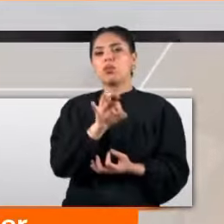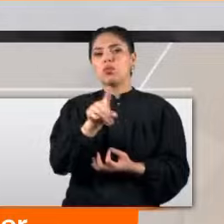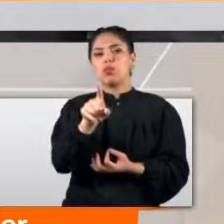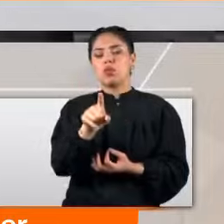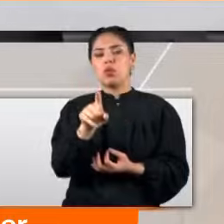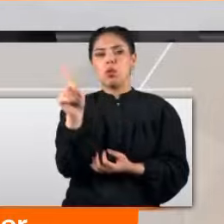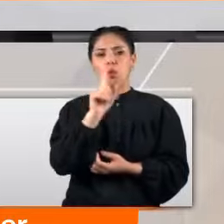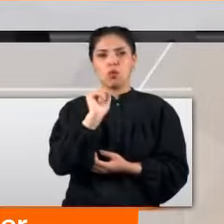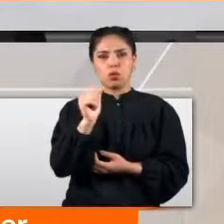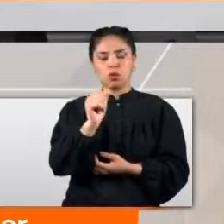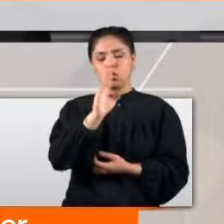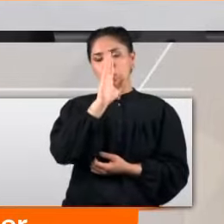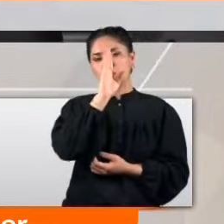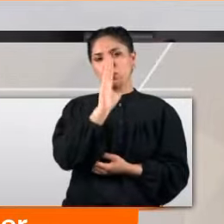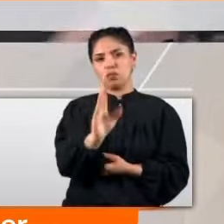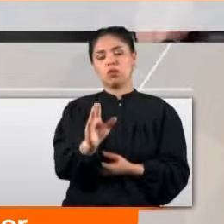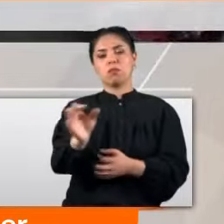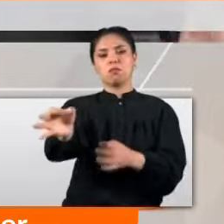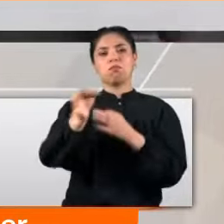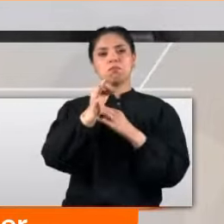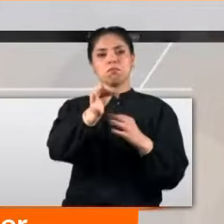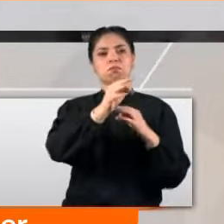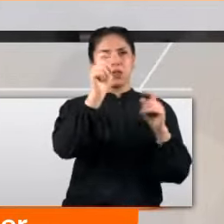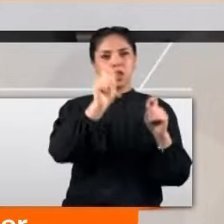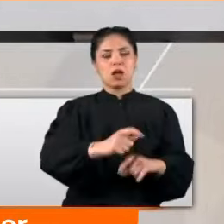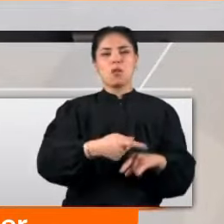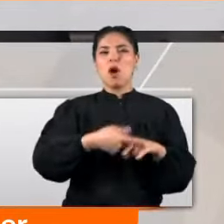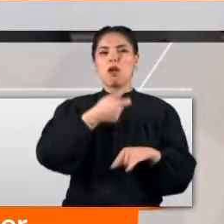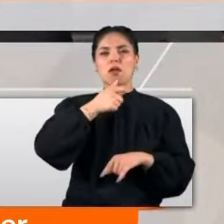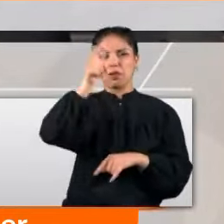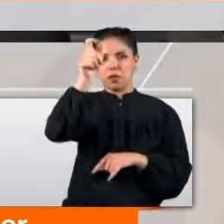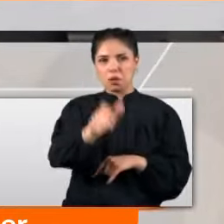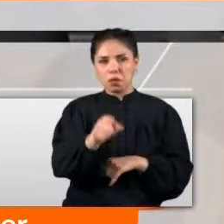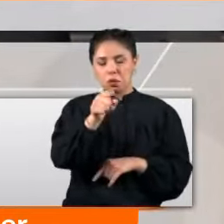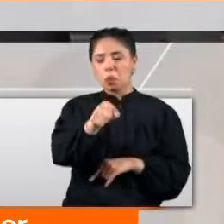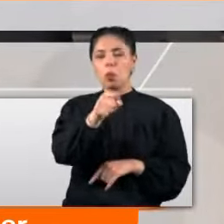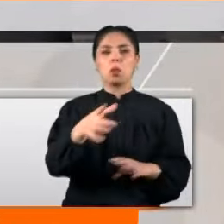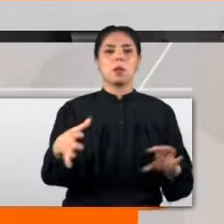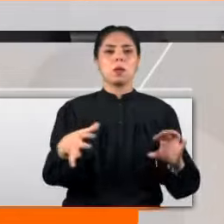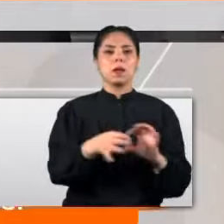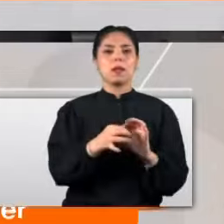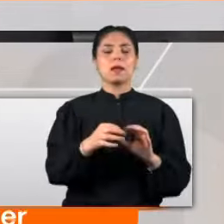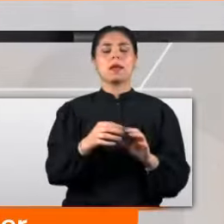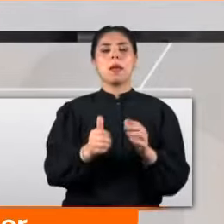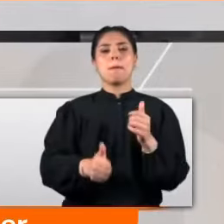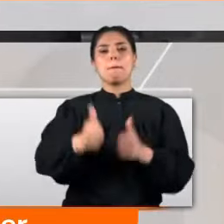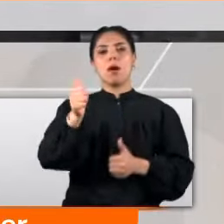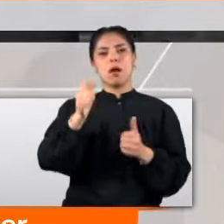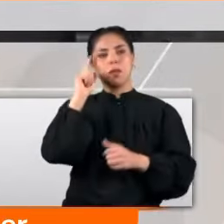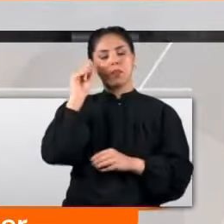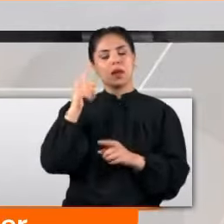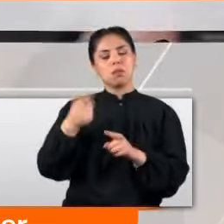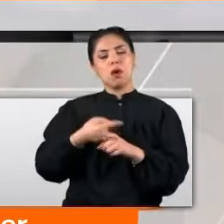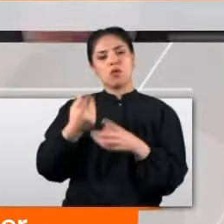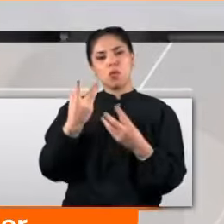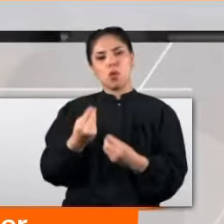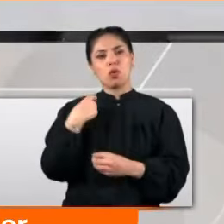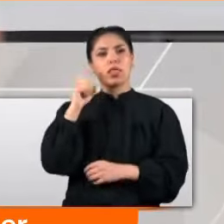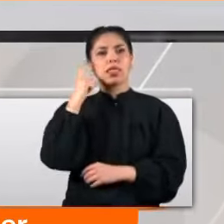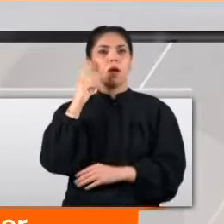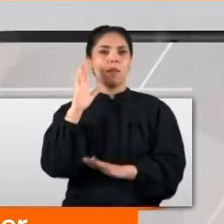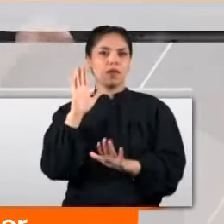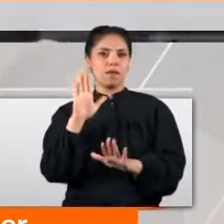son 10 gündür çok ciddi bir diplomasi trafiği yürüttü, o diplomasi trafiğine yönelik olarak da kabine üyelerini bilgilendirdiğini tahmin ediyoruz. Ve tabii